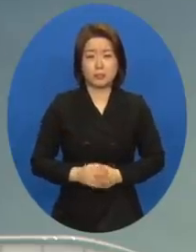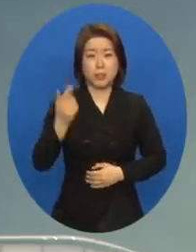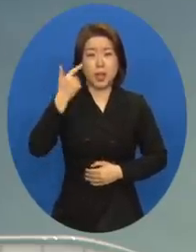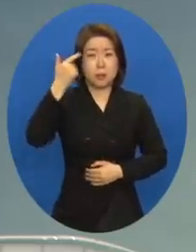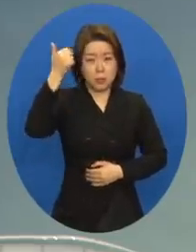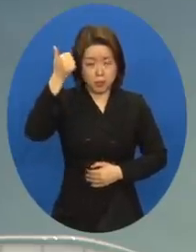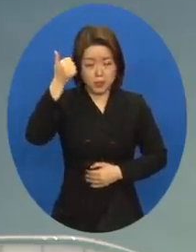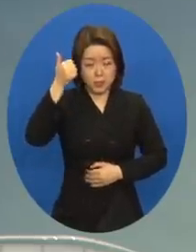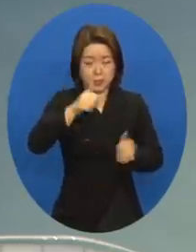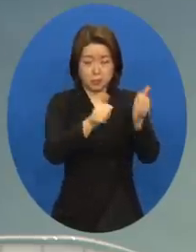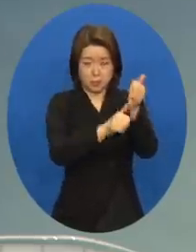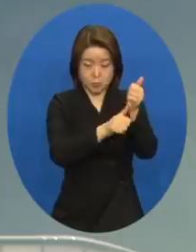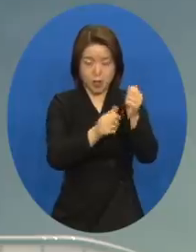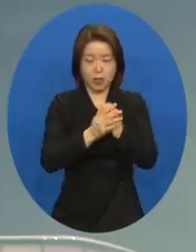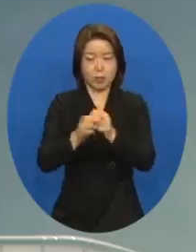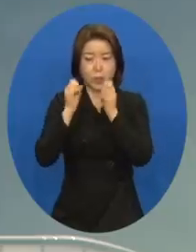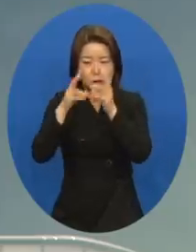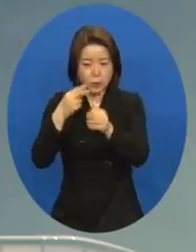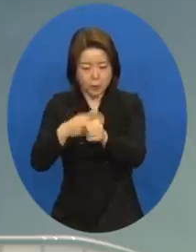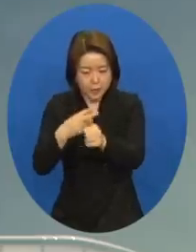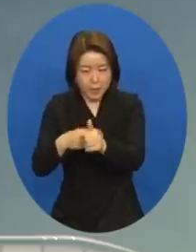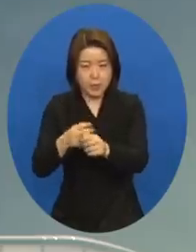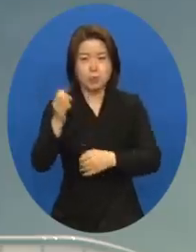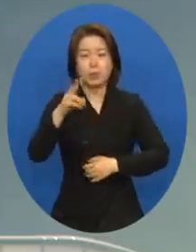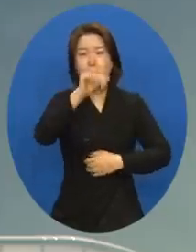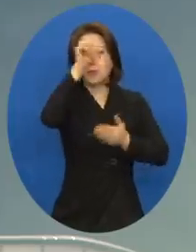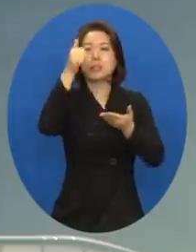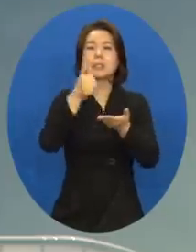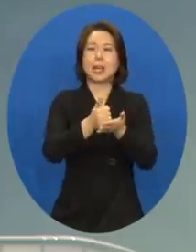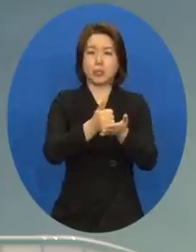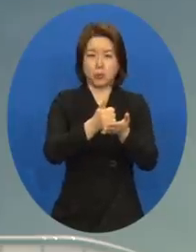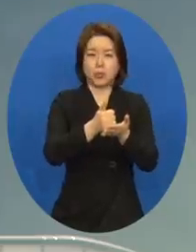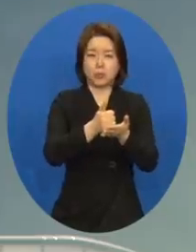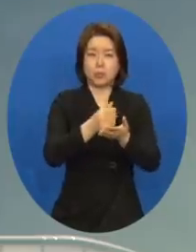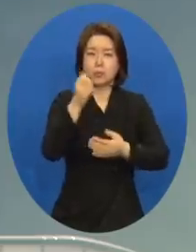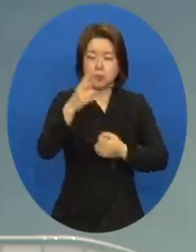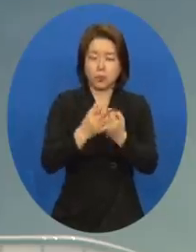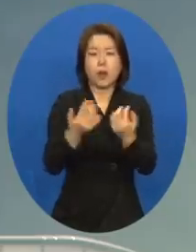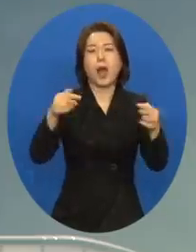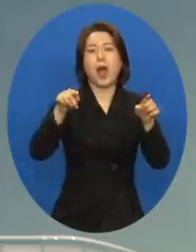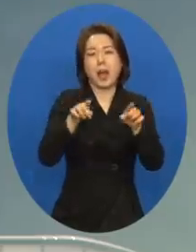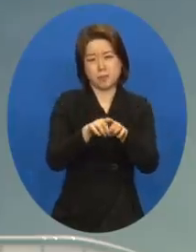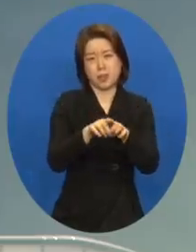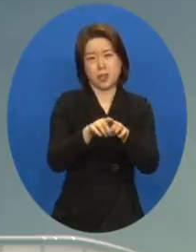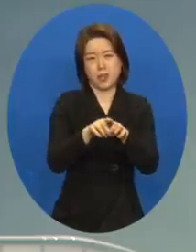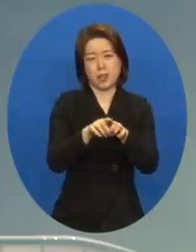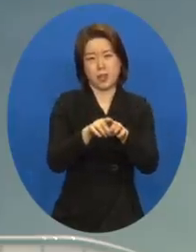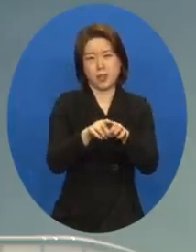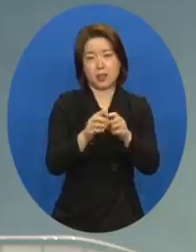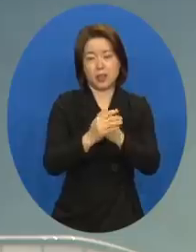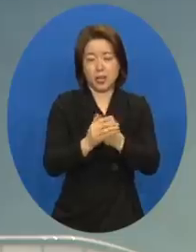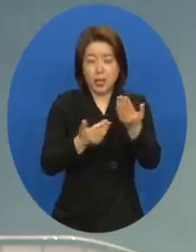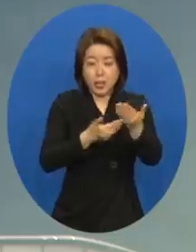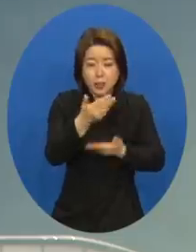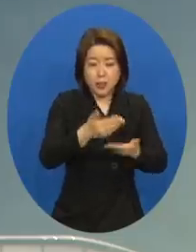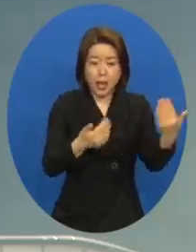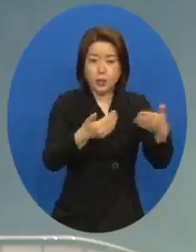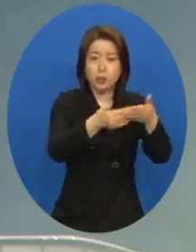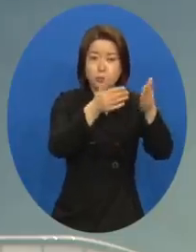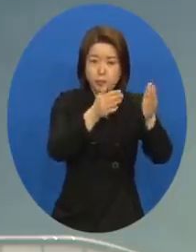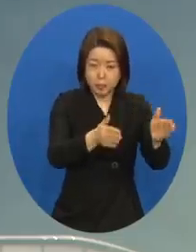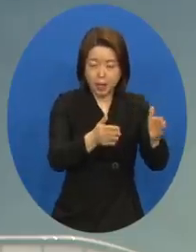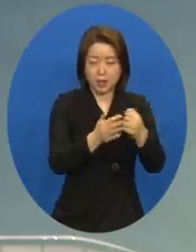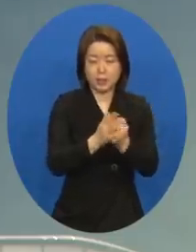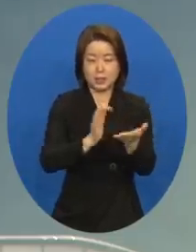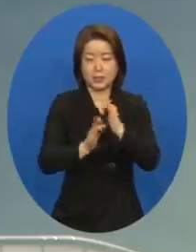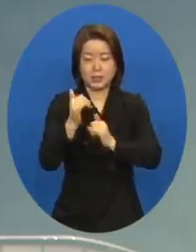목사님들과 선교사님들과 우리 장로님들과 함께 나눔 방에서 예수